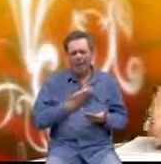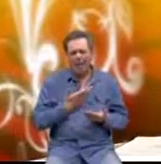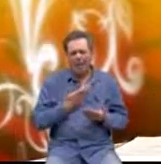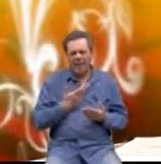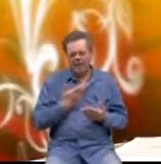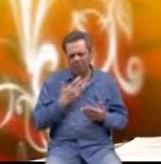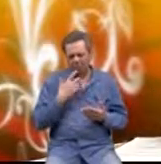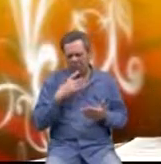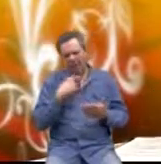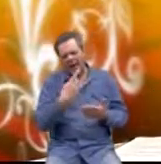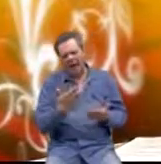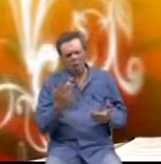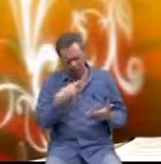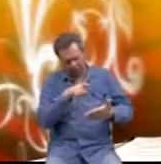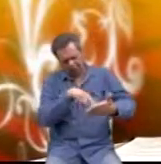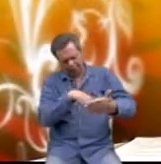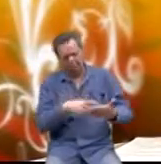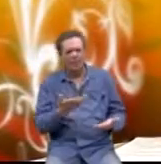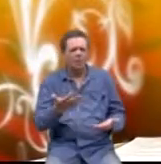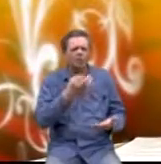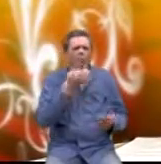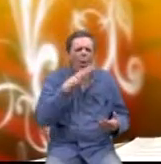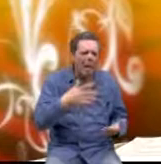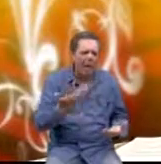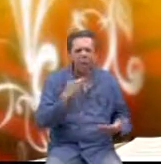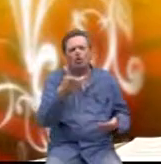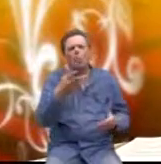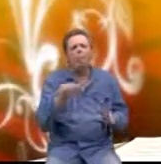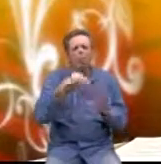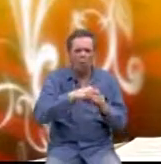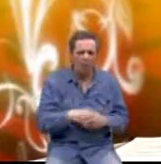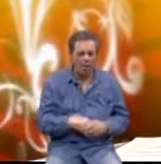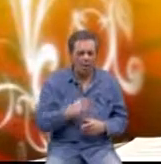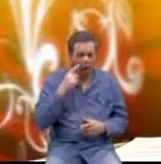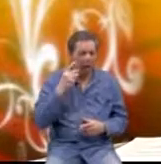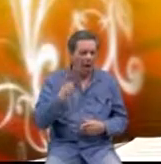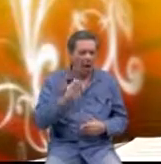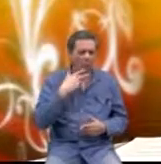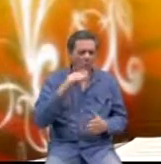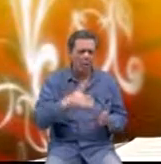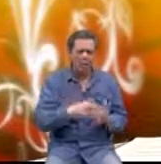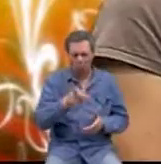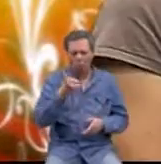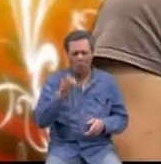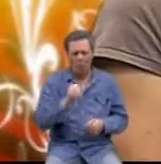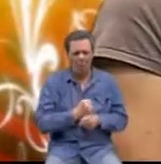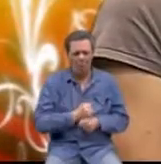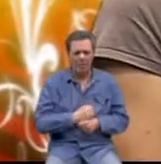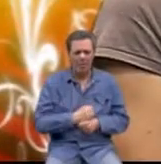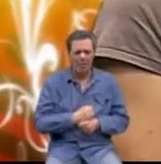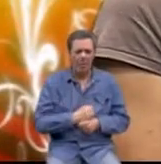najbolje, s čim su zadovoljni, što bi oni unijeli unutra još. Pa ako neko bude imao potrebu, će svakako to moći napraviti, ali baš nam